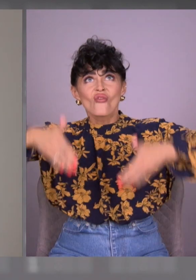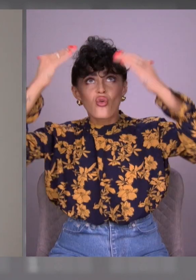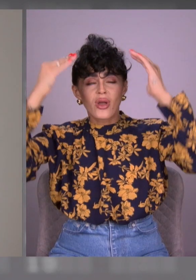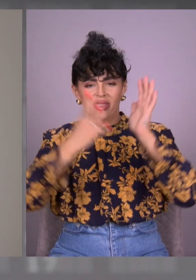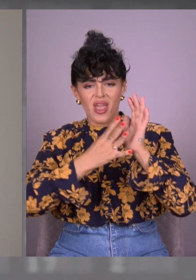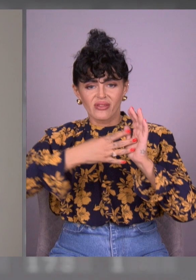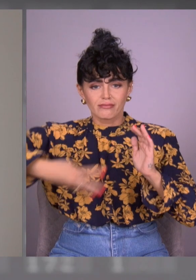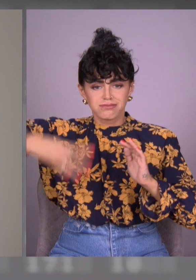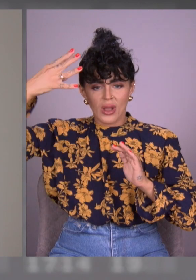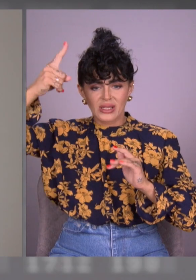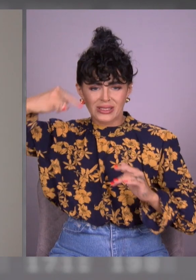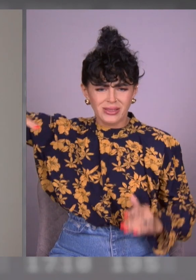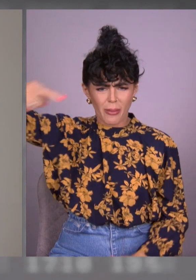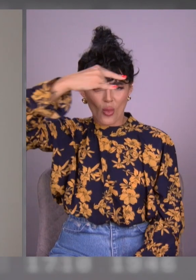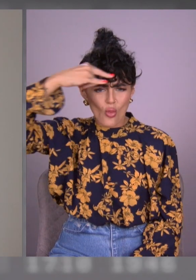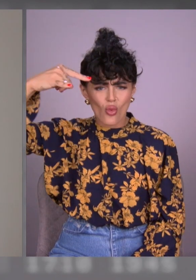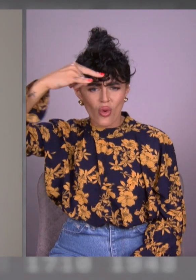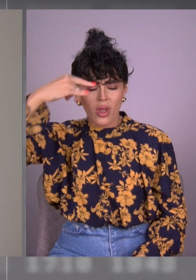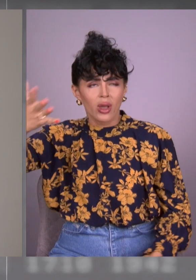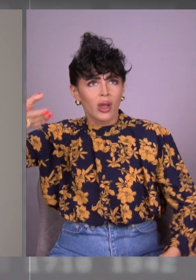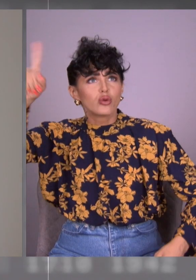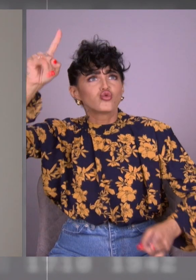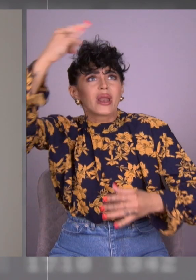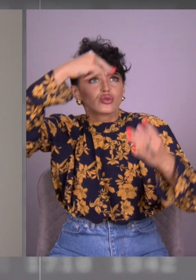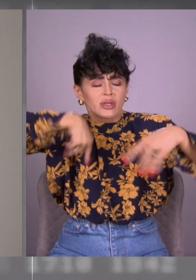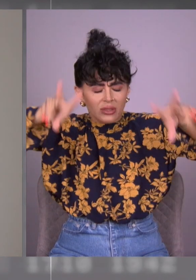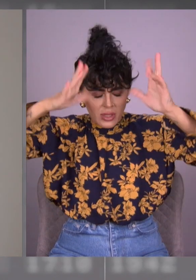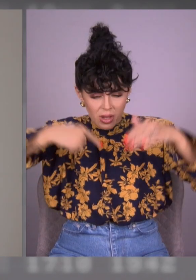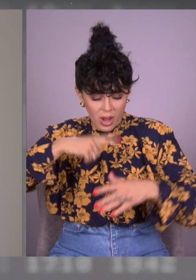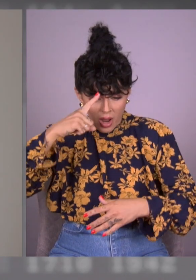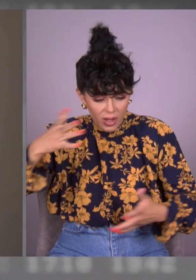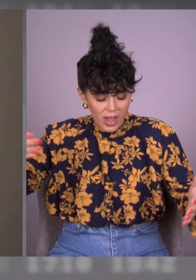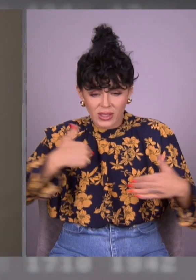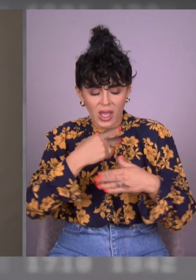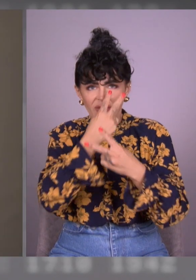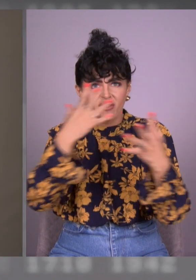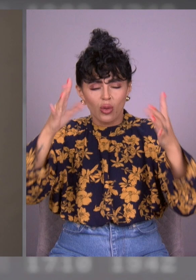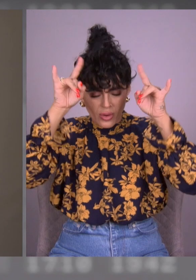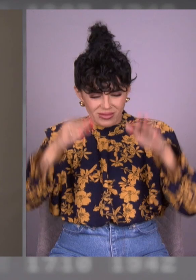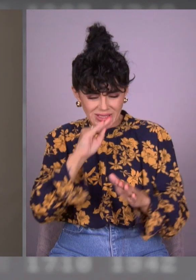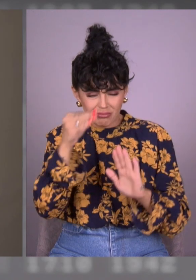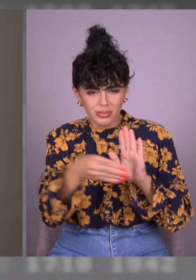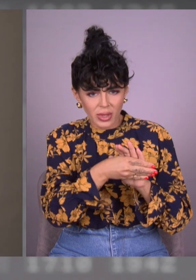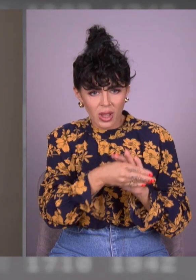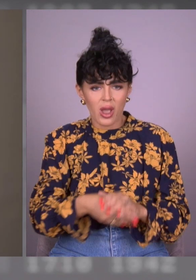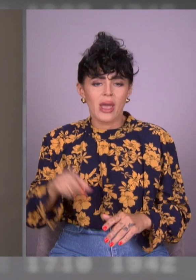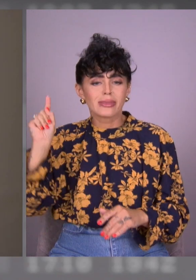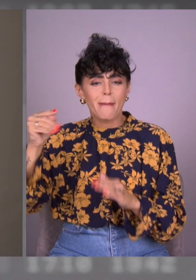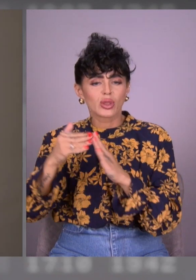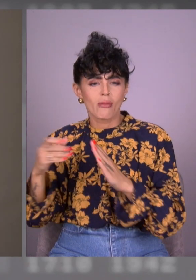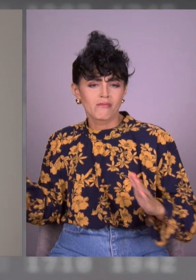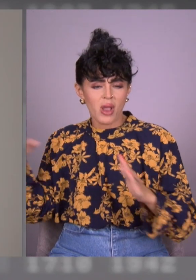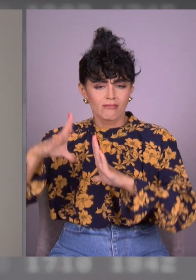поверхом пролітають літаки, чи що воно там літало, я не знаю, бо ми були без вікон. Там влучили будинок, і